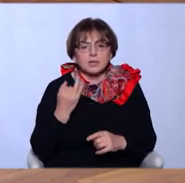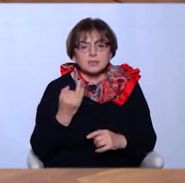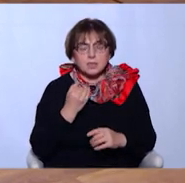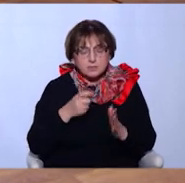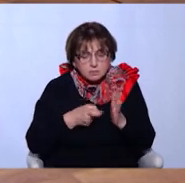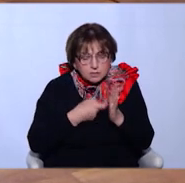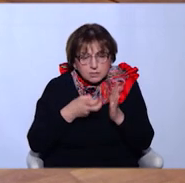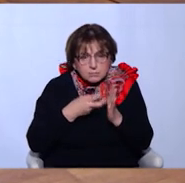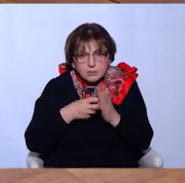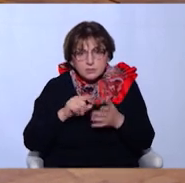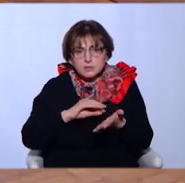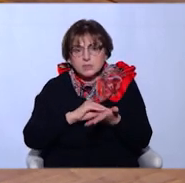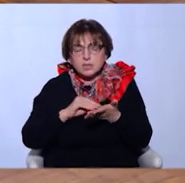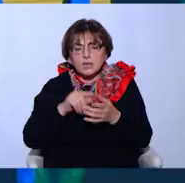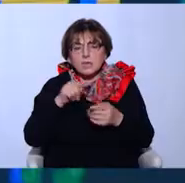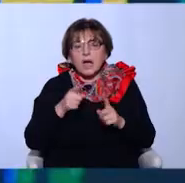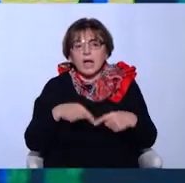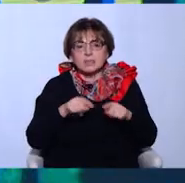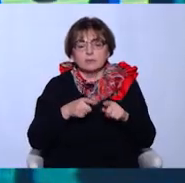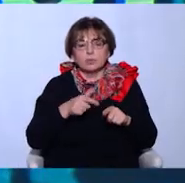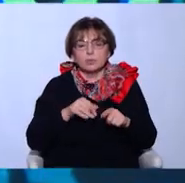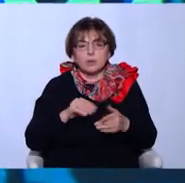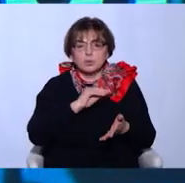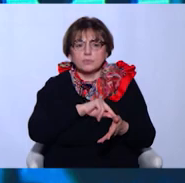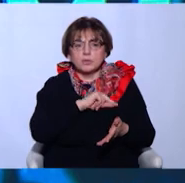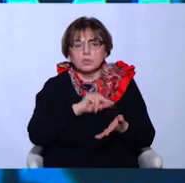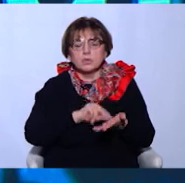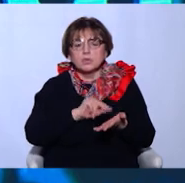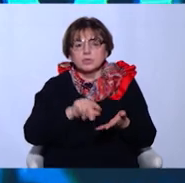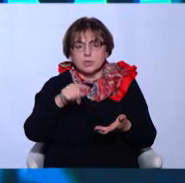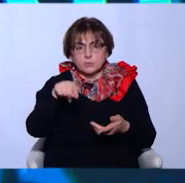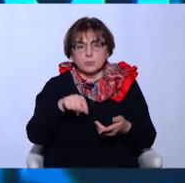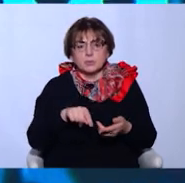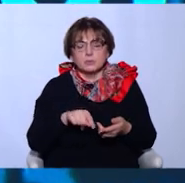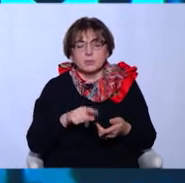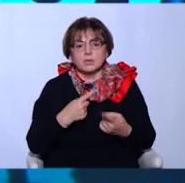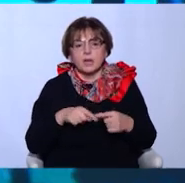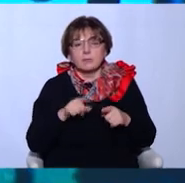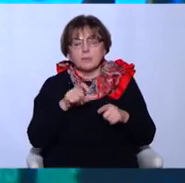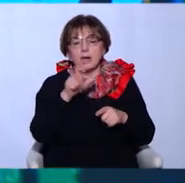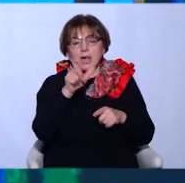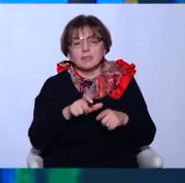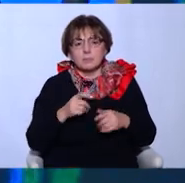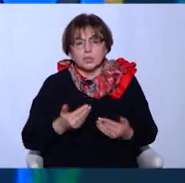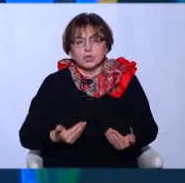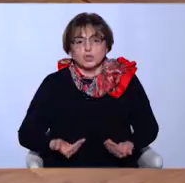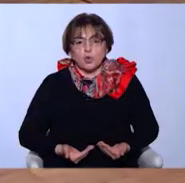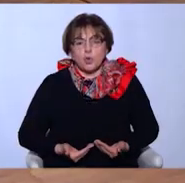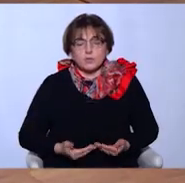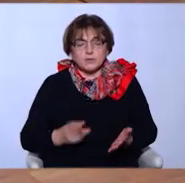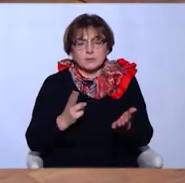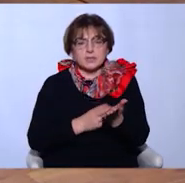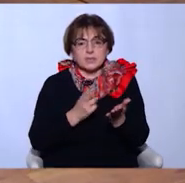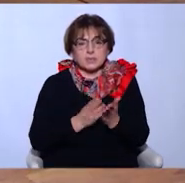კვლევებს წერენ დღესაც გურამიშვილის შემოქმედებაზე. მაგრამ მე მაინც, სანამ გადავალთ ამ ადამიანის ცხოვრების